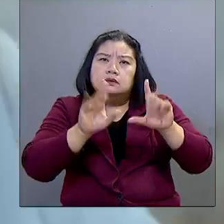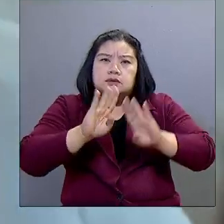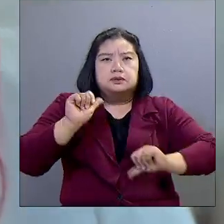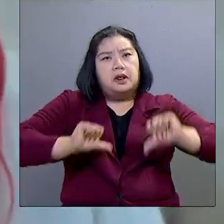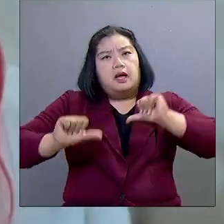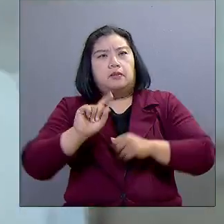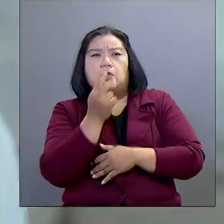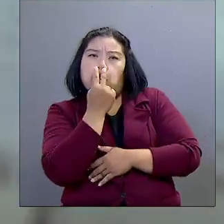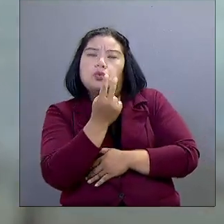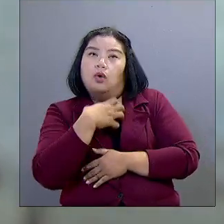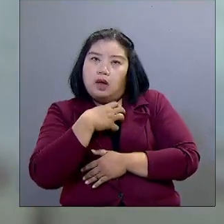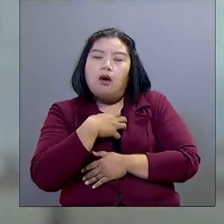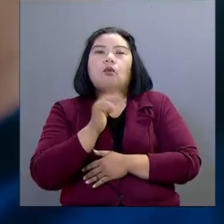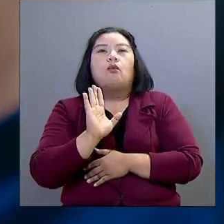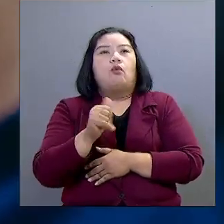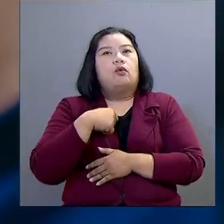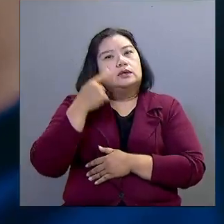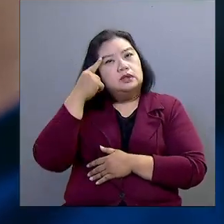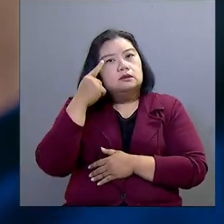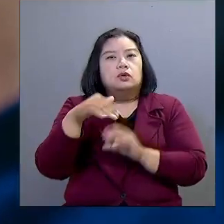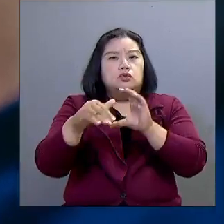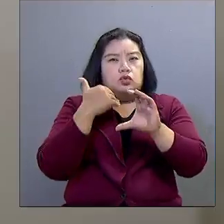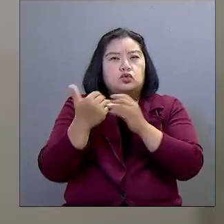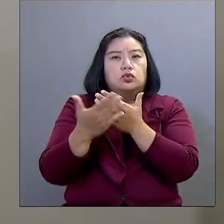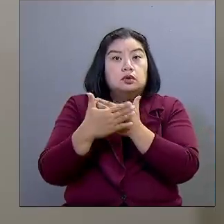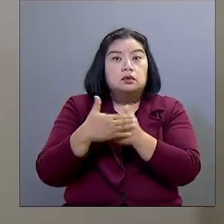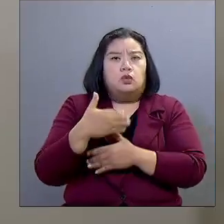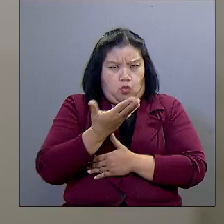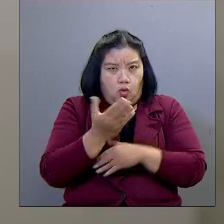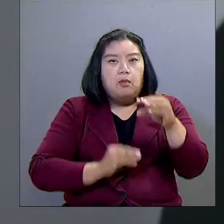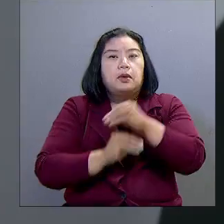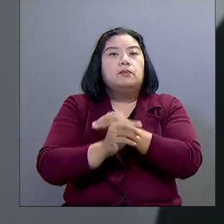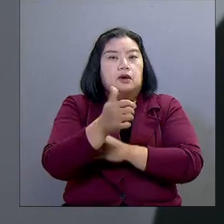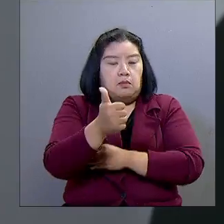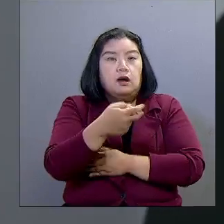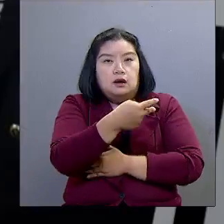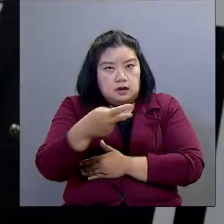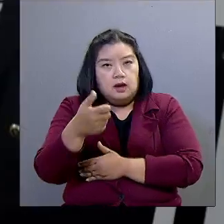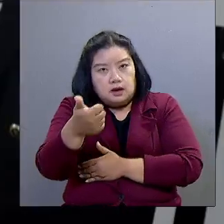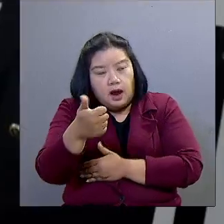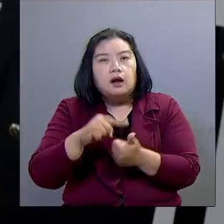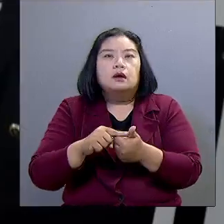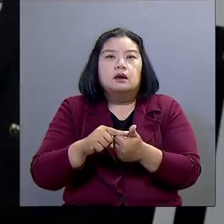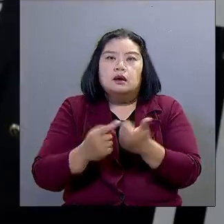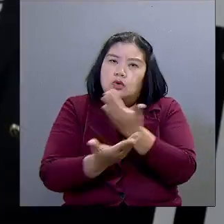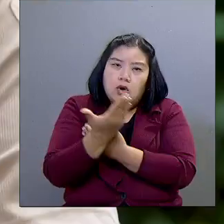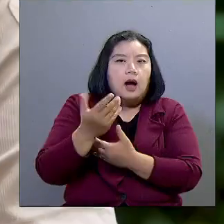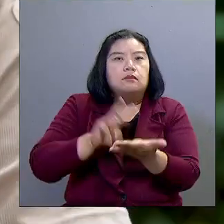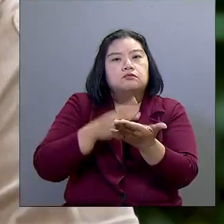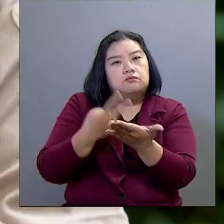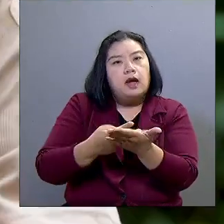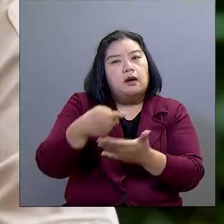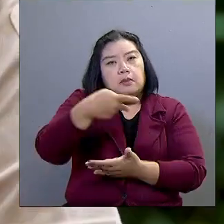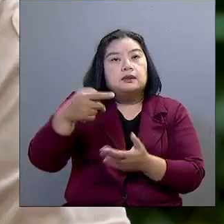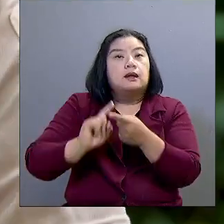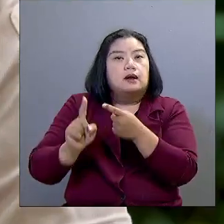ว่าถ้าเพิ่มการเข้าถึงให้มันง่ายขึ้นไม่ว่าจะเป็นเรื่องของซับไตเติ้ลหรือเป็นเรื่องของช่องทางเองก็น่าจะช่วยให้ละครไทย